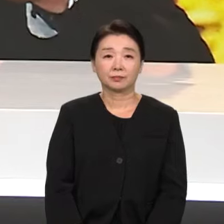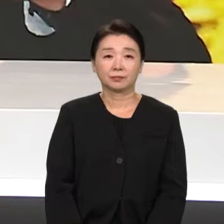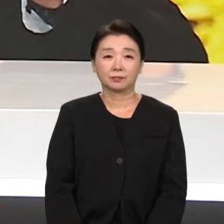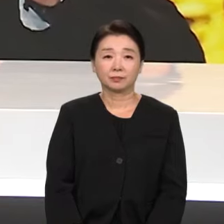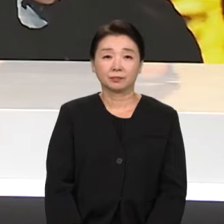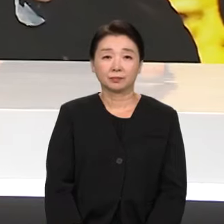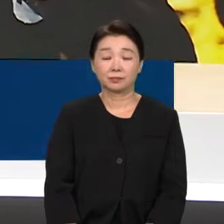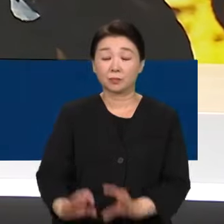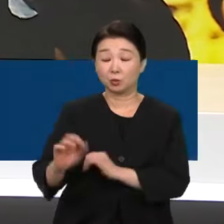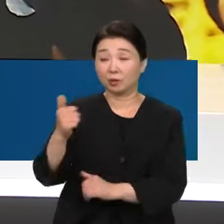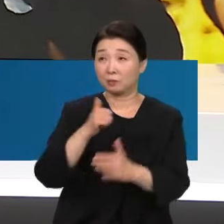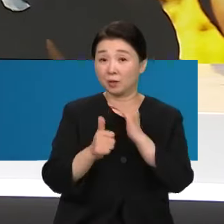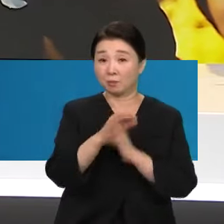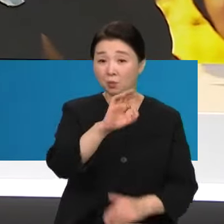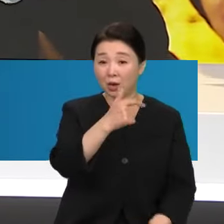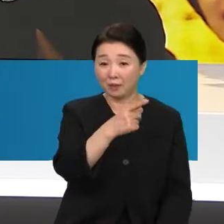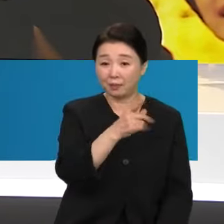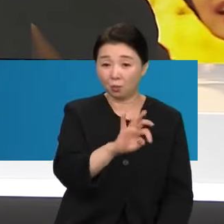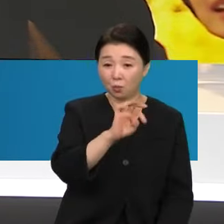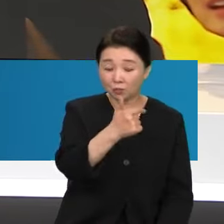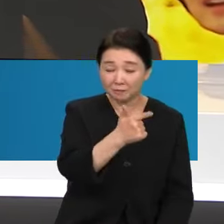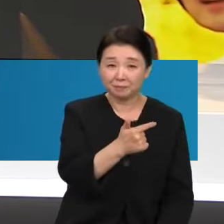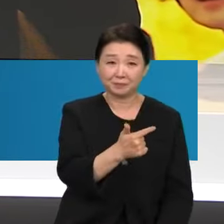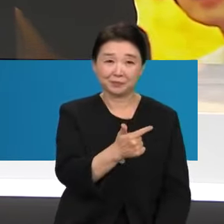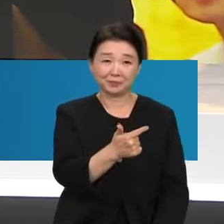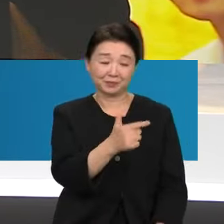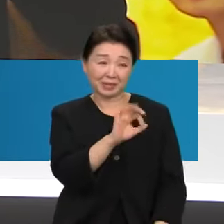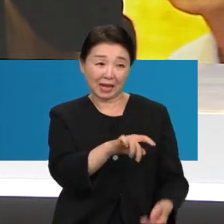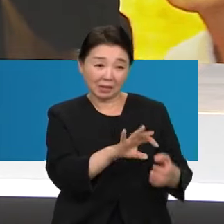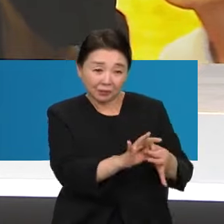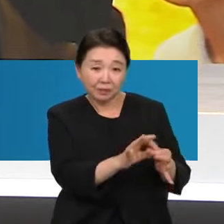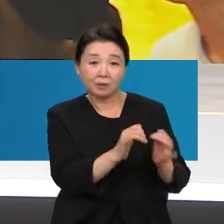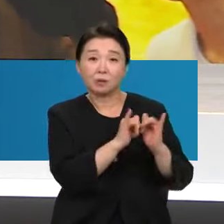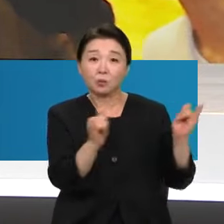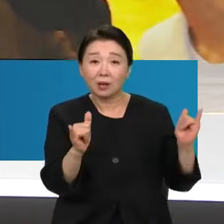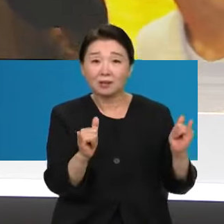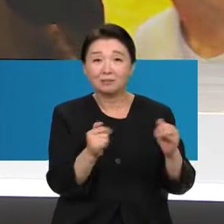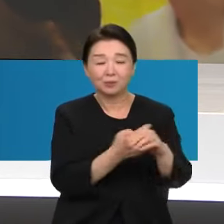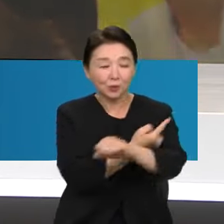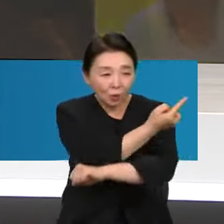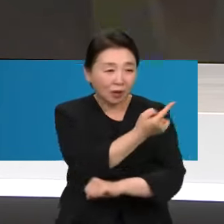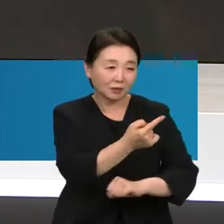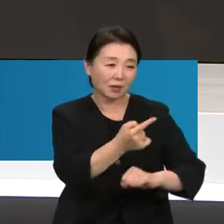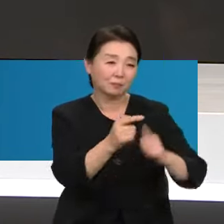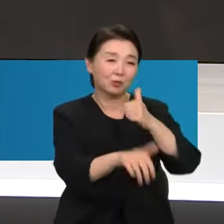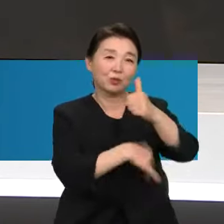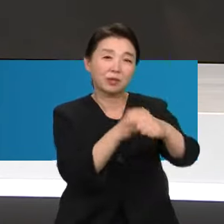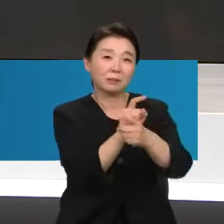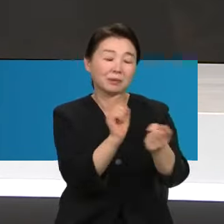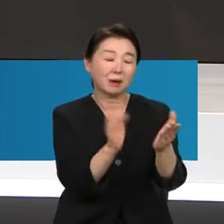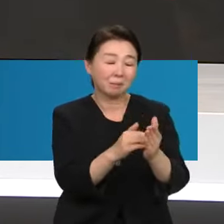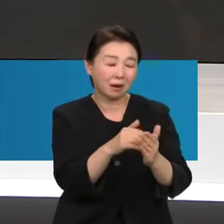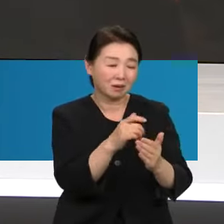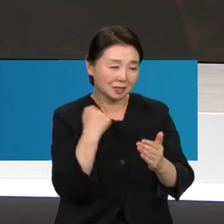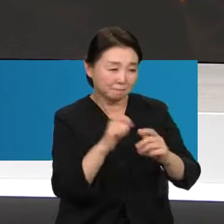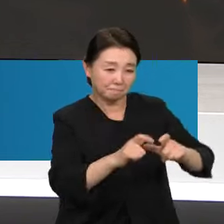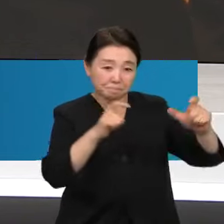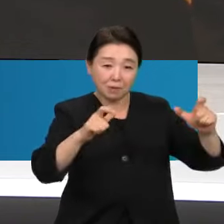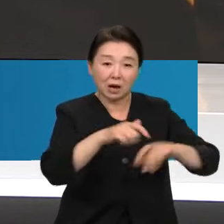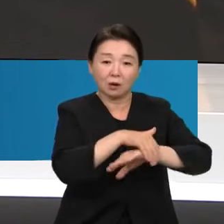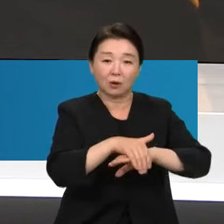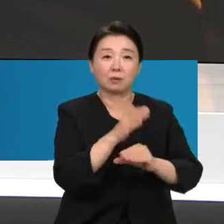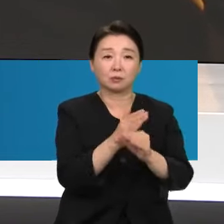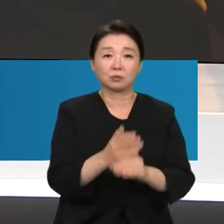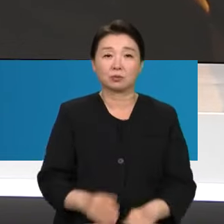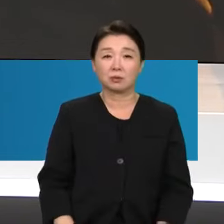한동훈 국민의 임 대표가 친한게 의원들에 이어 원외 당협 위원장들을 만나며 본격적인 새 확장에 나섰습니다